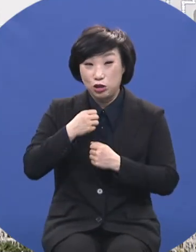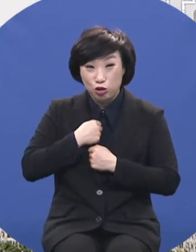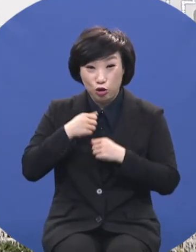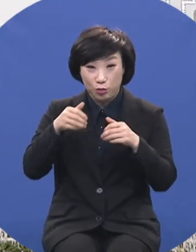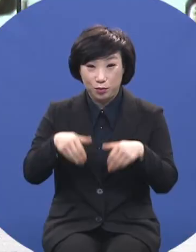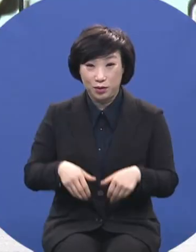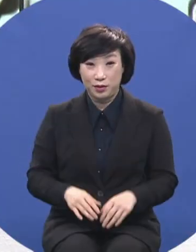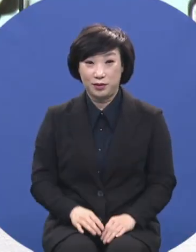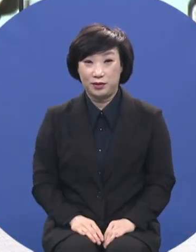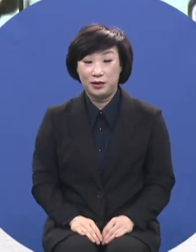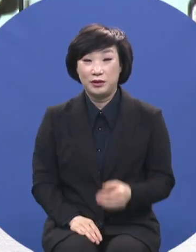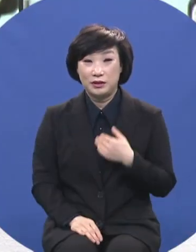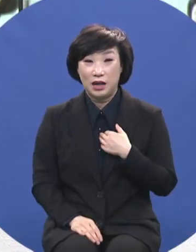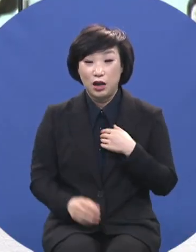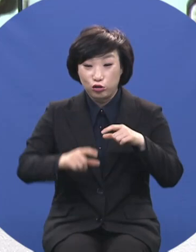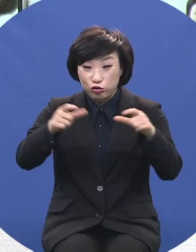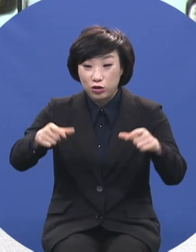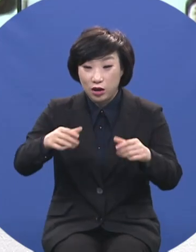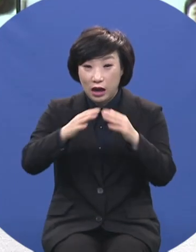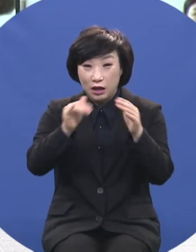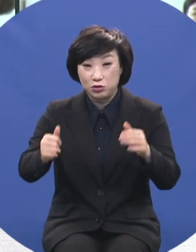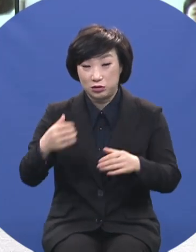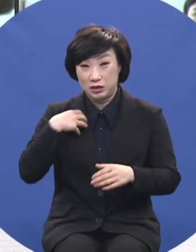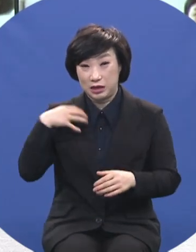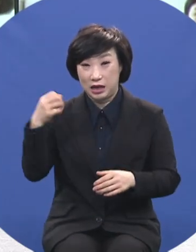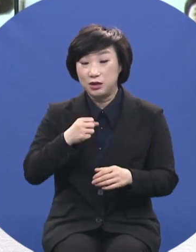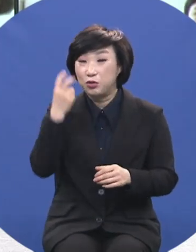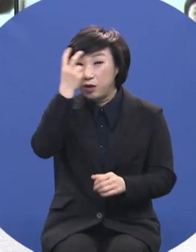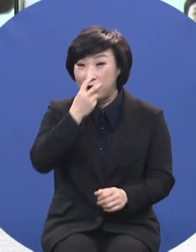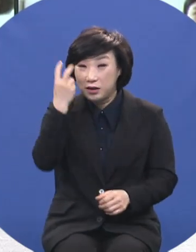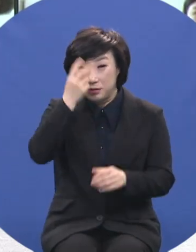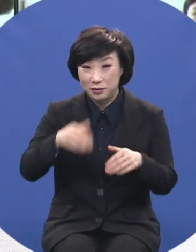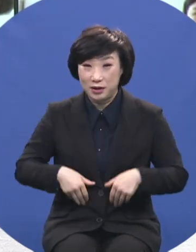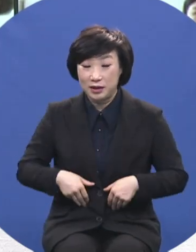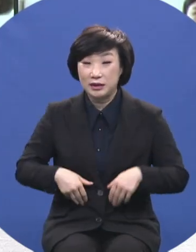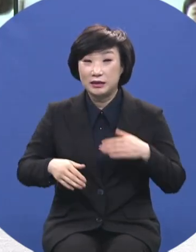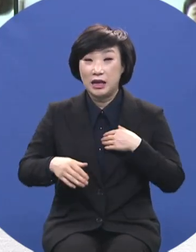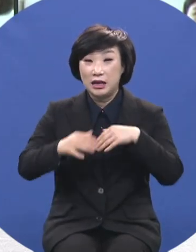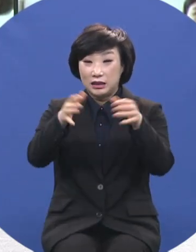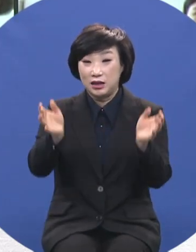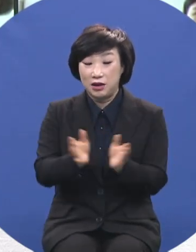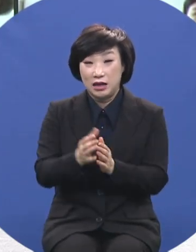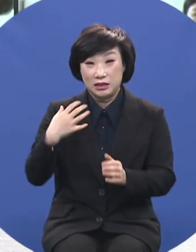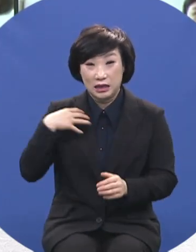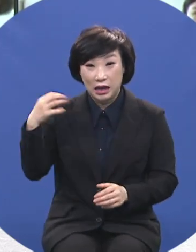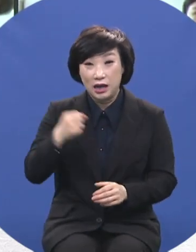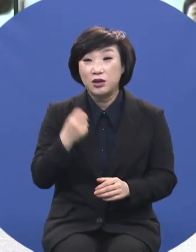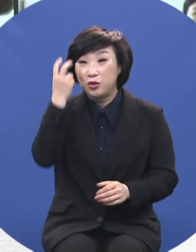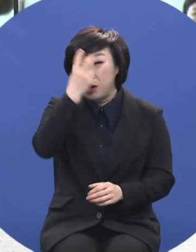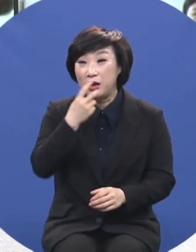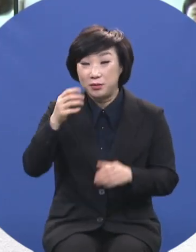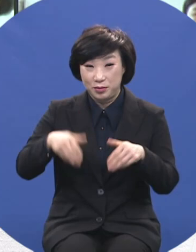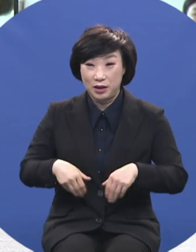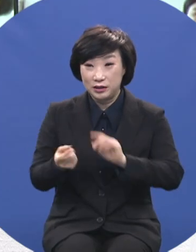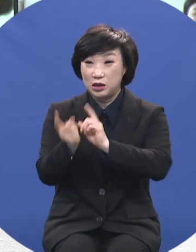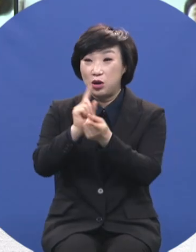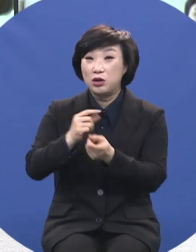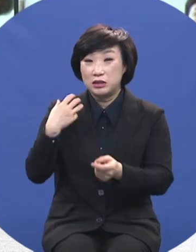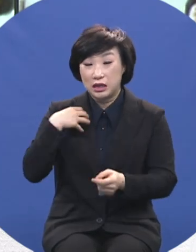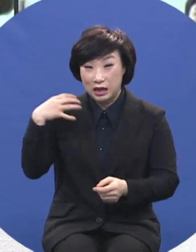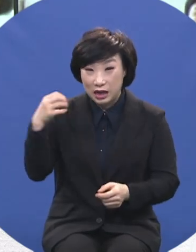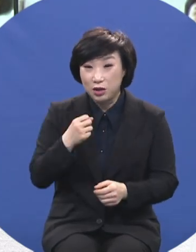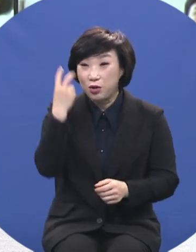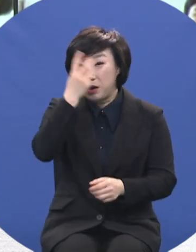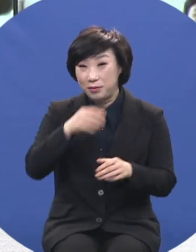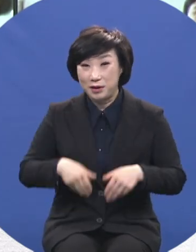되고, 내가 구역 식구도 책임을 짓고 관리해야 되고, 기관도 책임을 짓고 관리해야 되고, 서로 책임을 짓고 관리해야